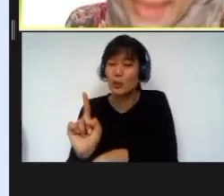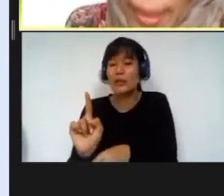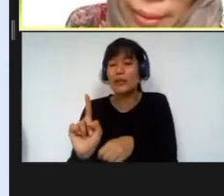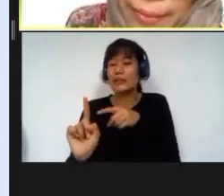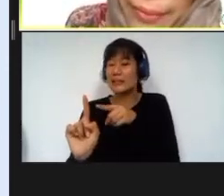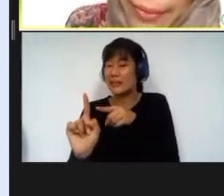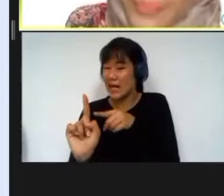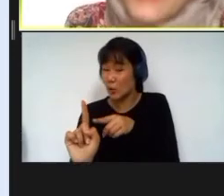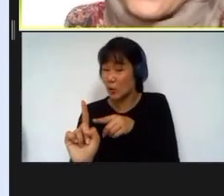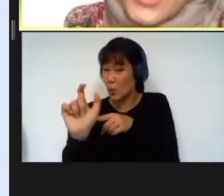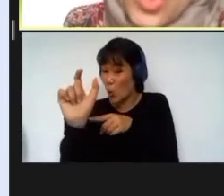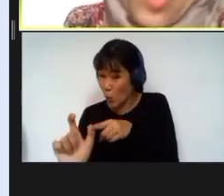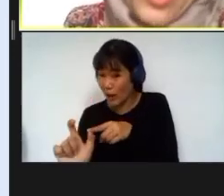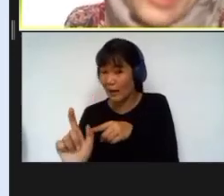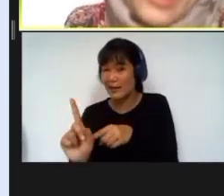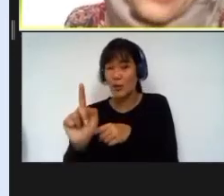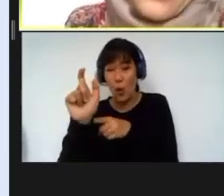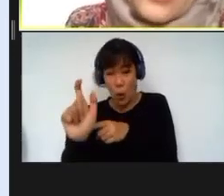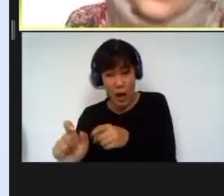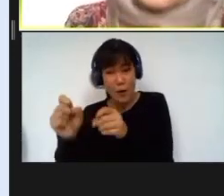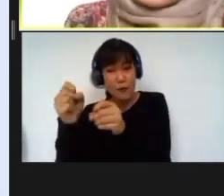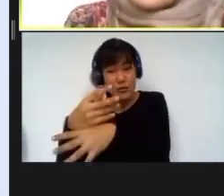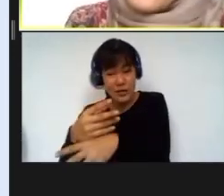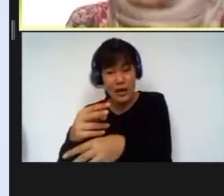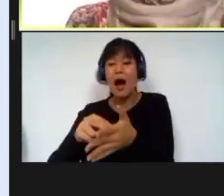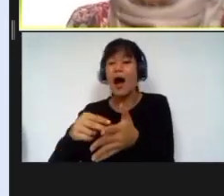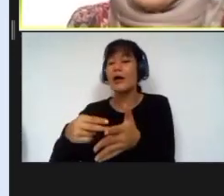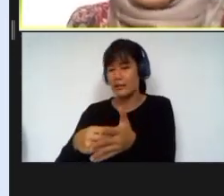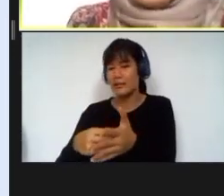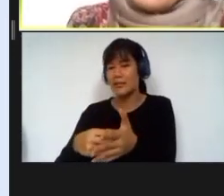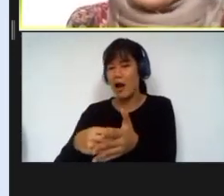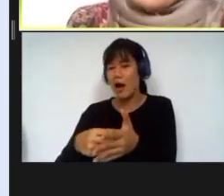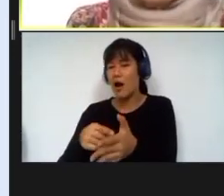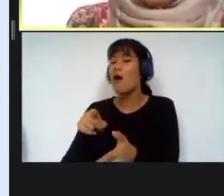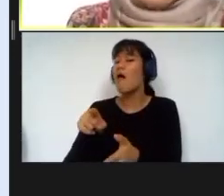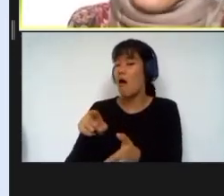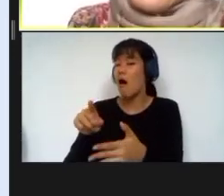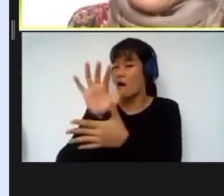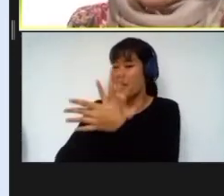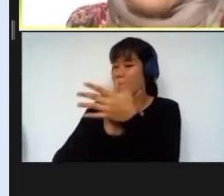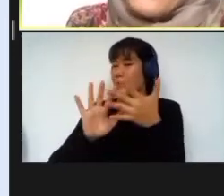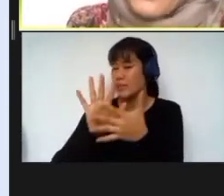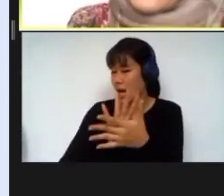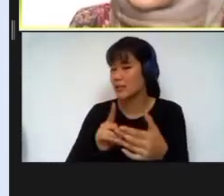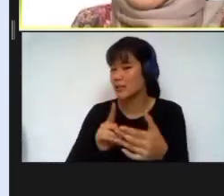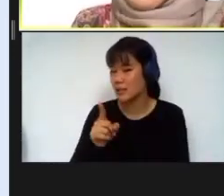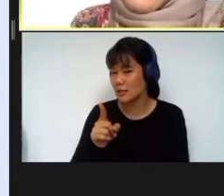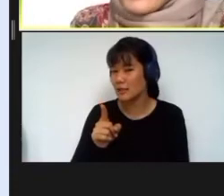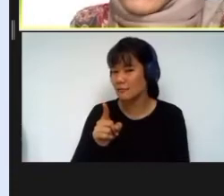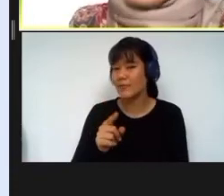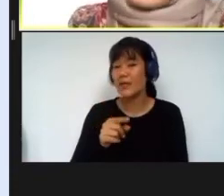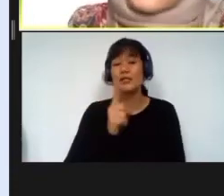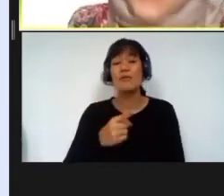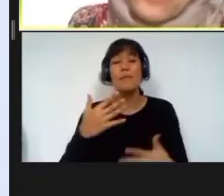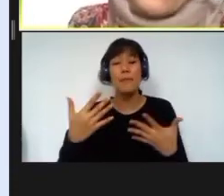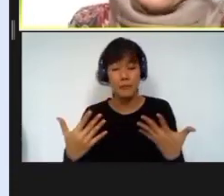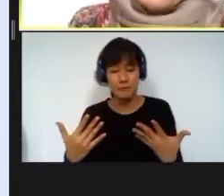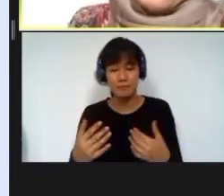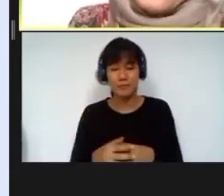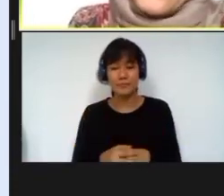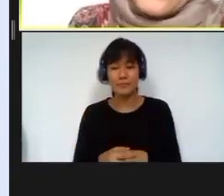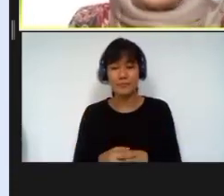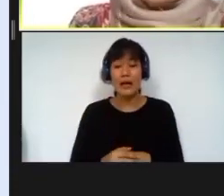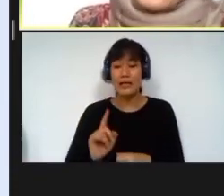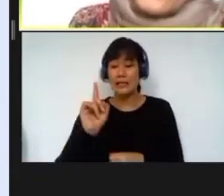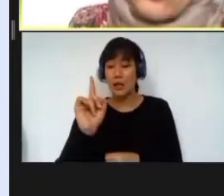saja, satu warga madrasah saja sudah harus dihitung sebagai bias gitu. Karena satu